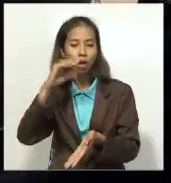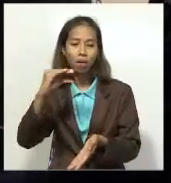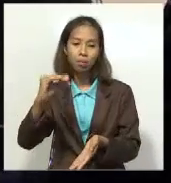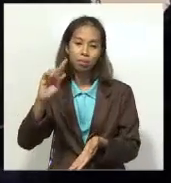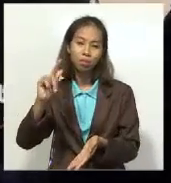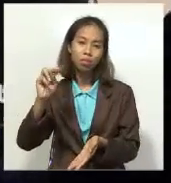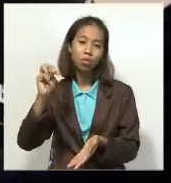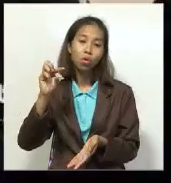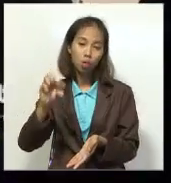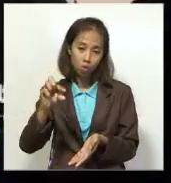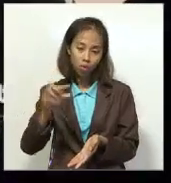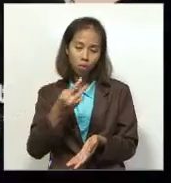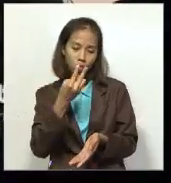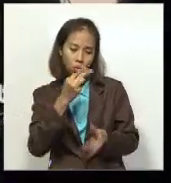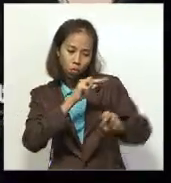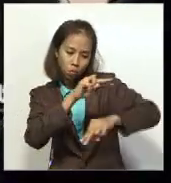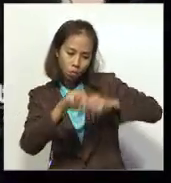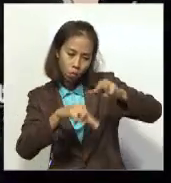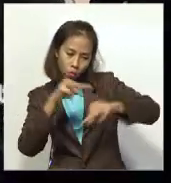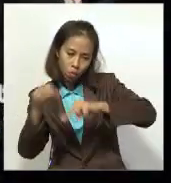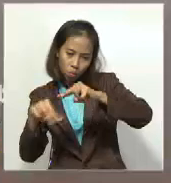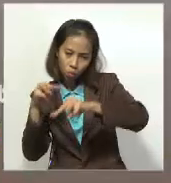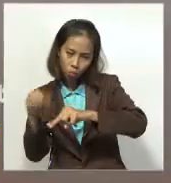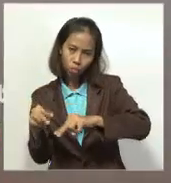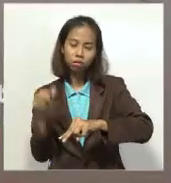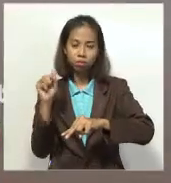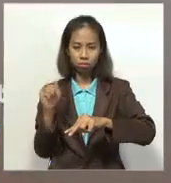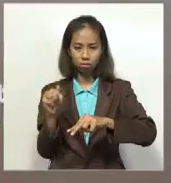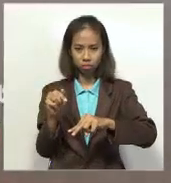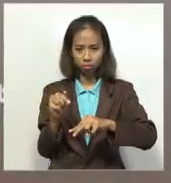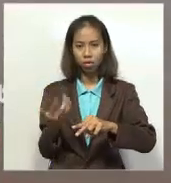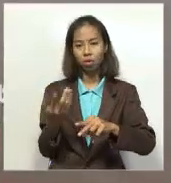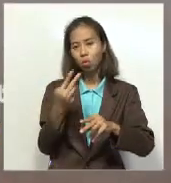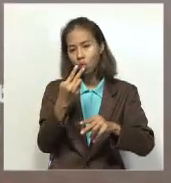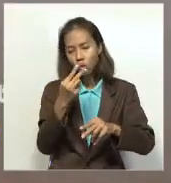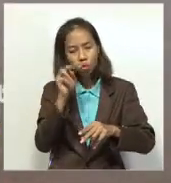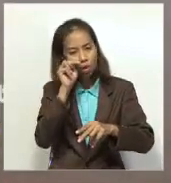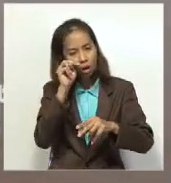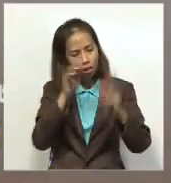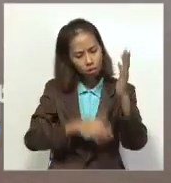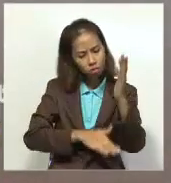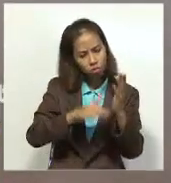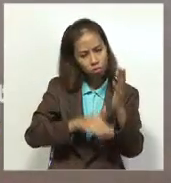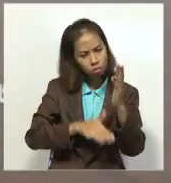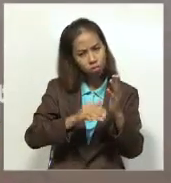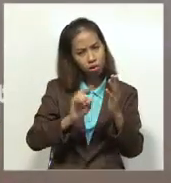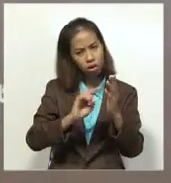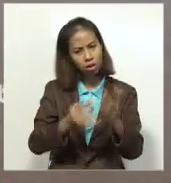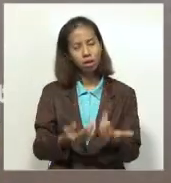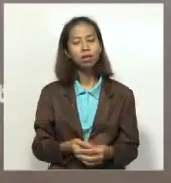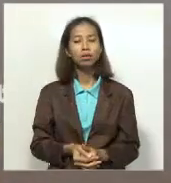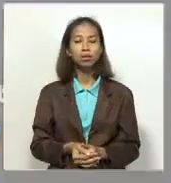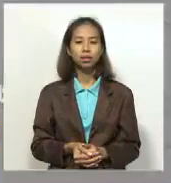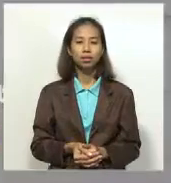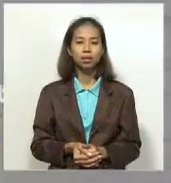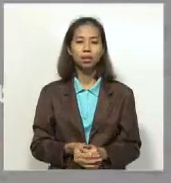นี้นะคะไปตรวจติดตามสถานการณ์น้ำโขงที่บริเวณเขตเทศบาลเมืองหนองคายไปจนถึงตำบลกวนวันอำเภอเมืองหน